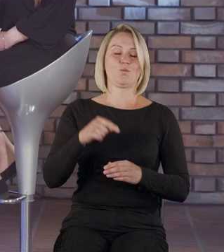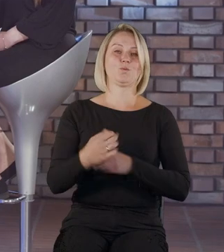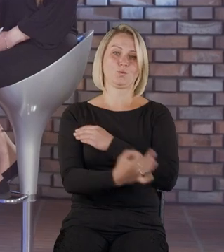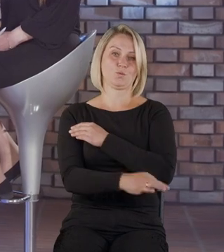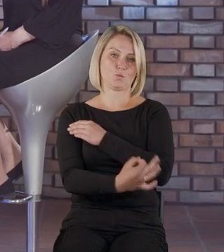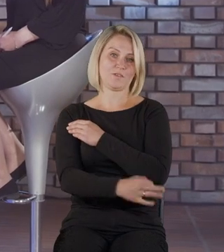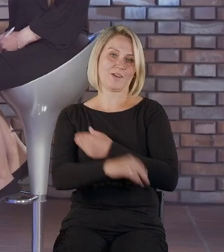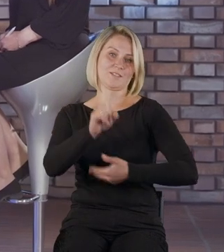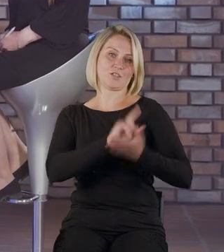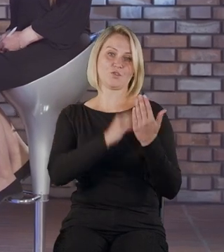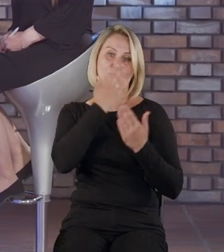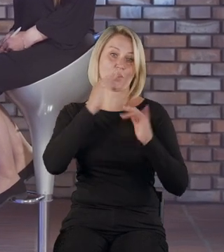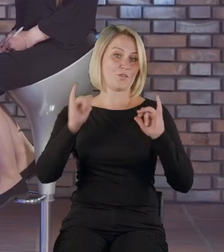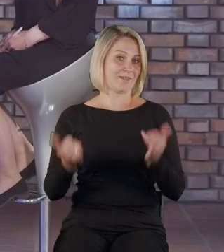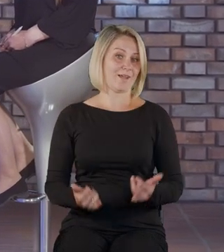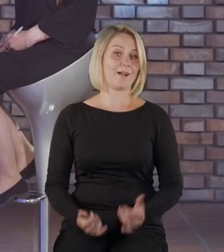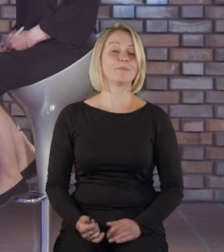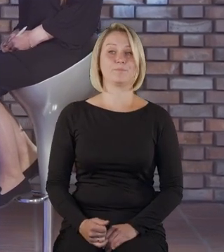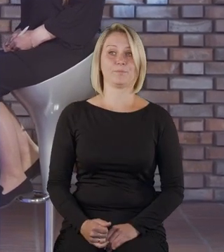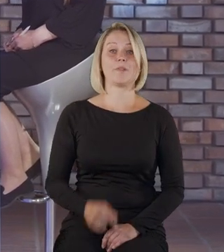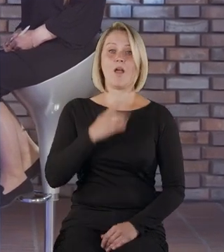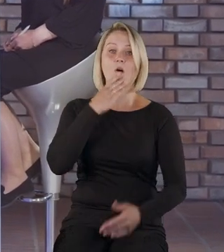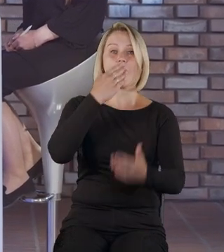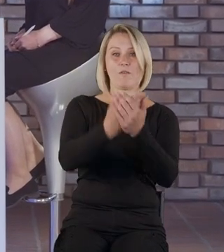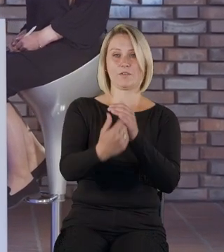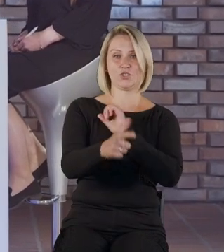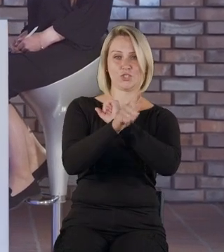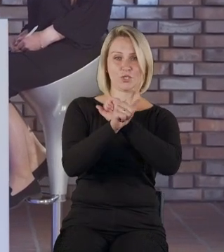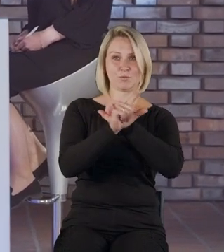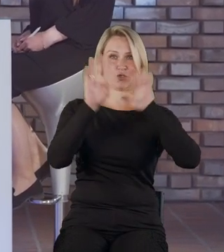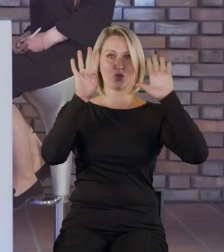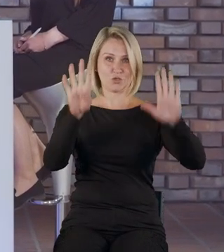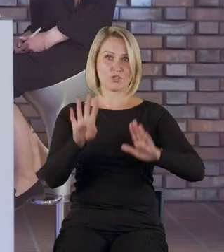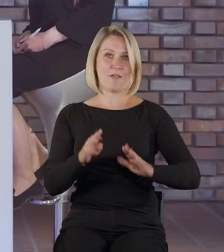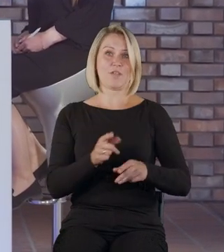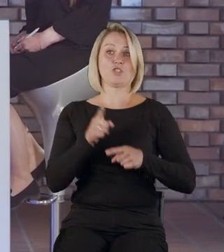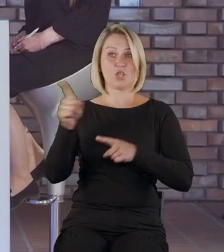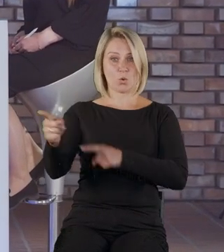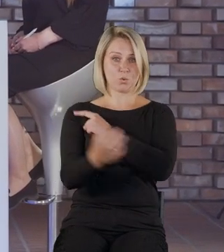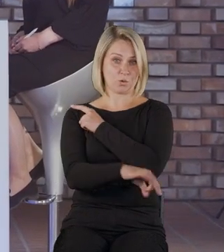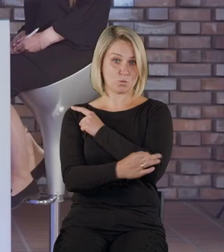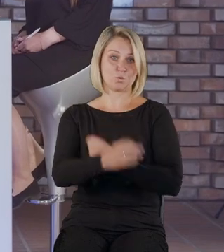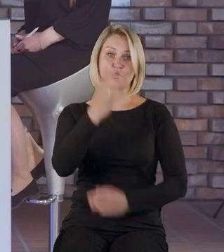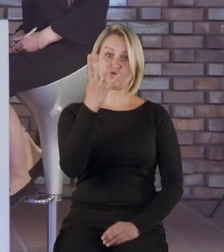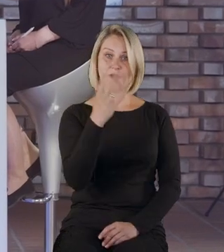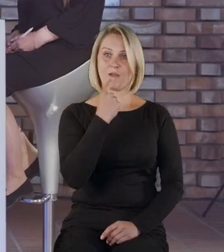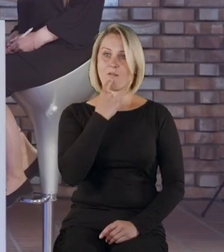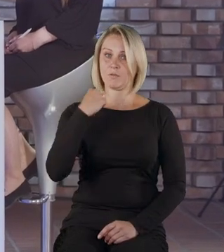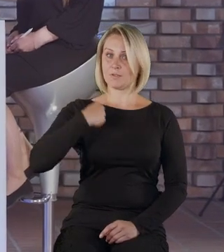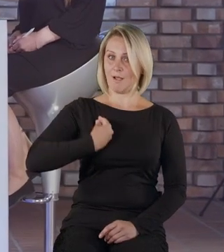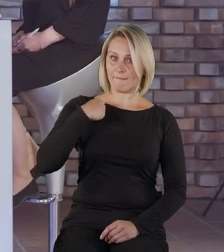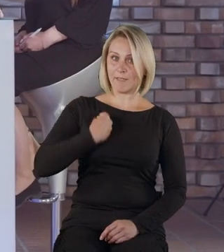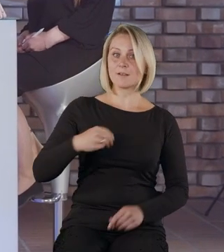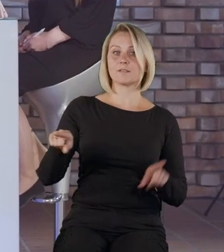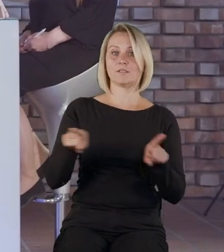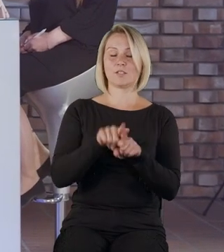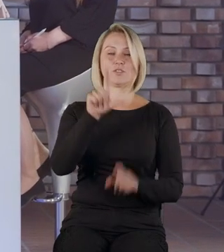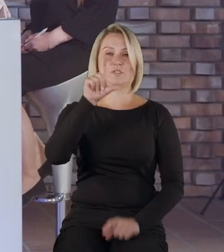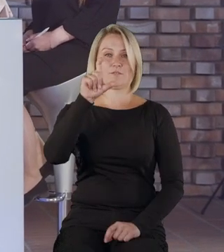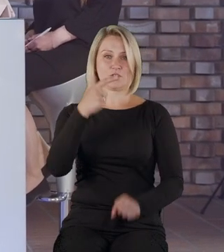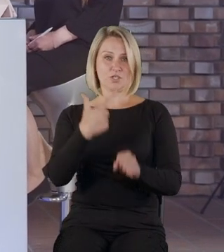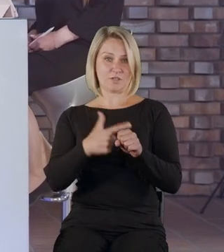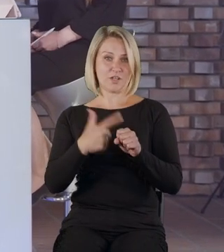uczelnia. Uniwersytet Śląski oferuje 79 kierunków studiów, w tym 4 w języku angielskim oraz